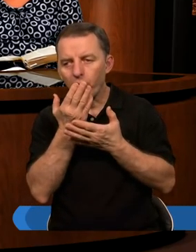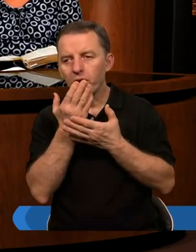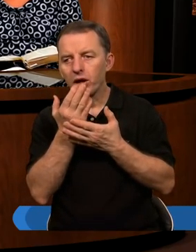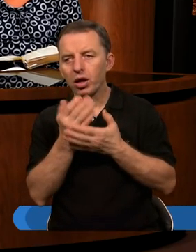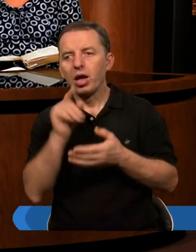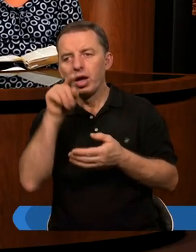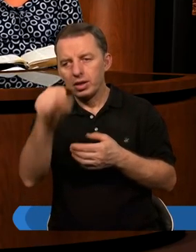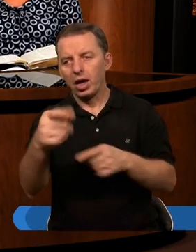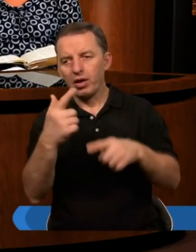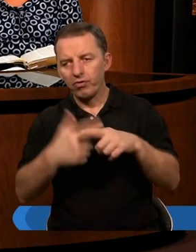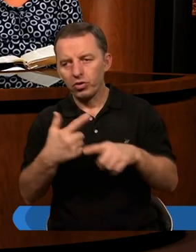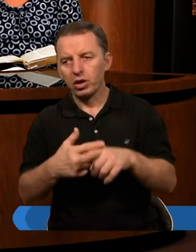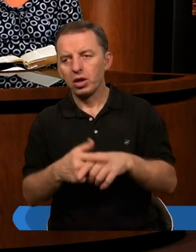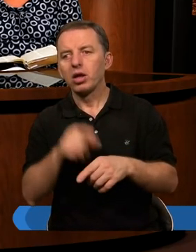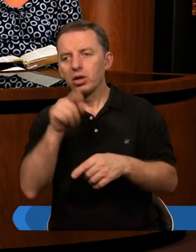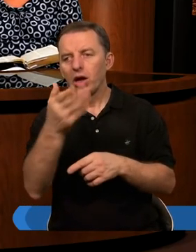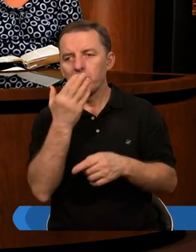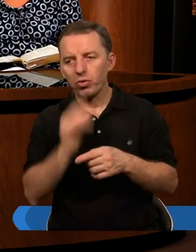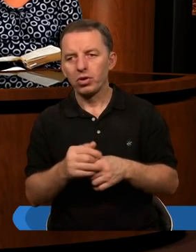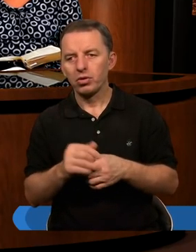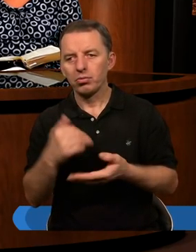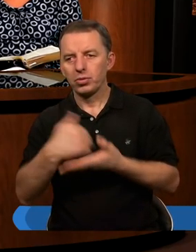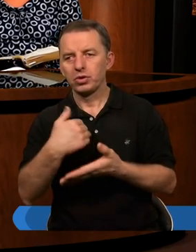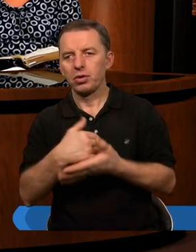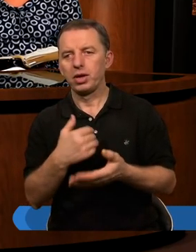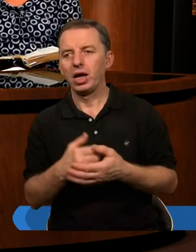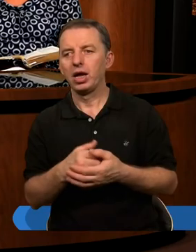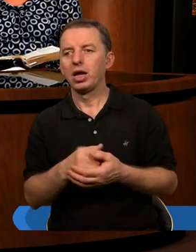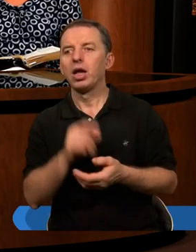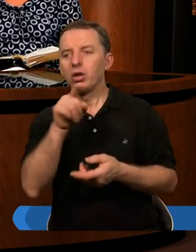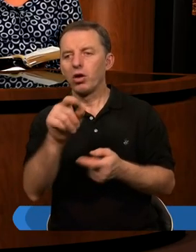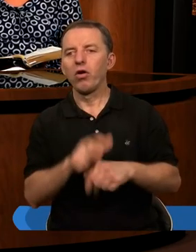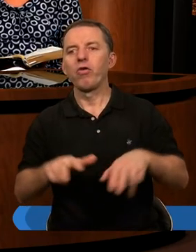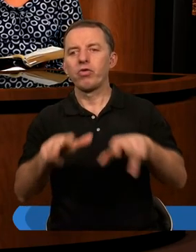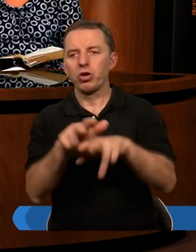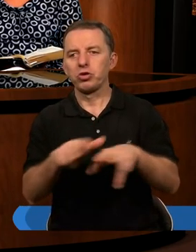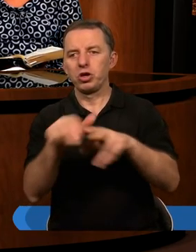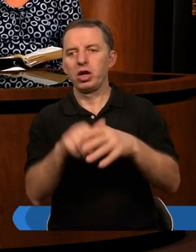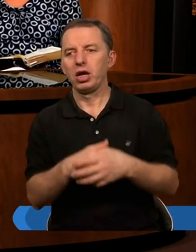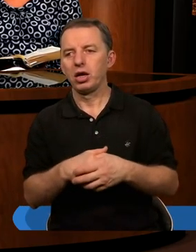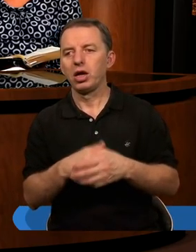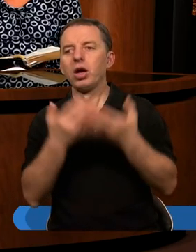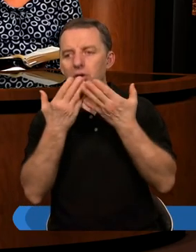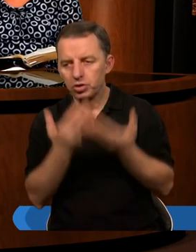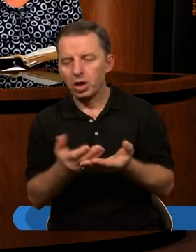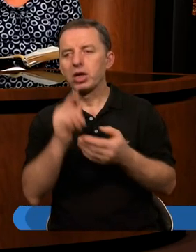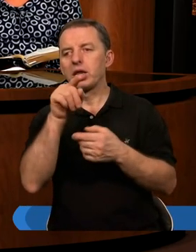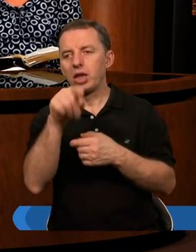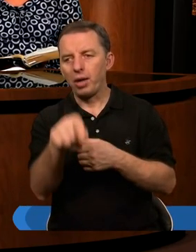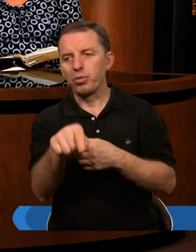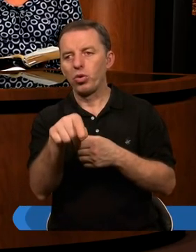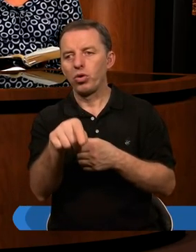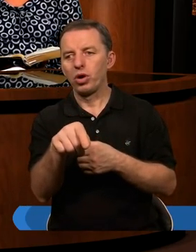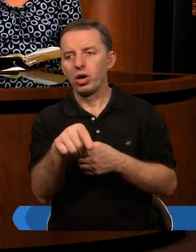właśnie ten 20 warsztat doświadczyłam na własnej skórze i to w rodzinie. I dzięki temu,